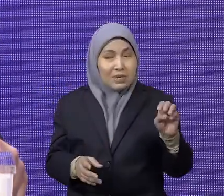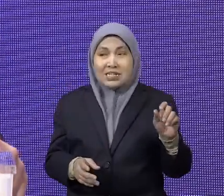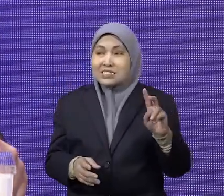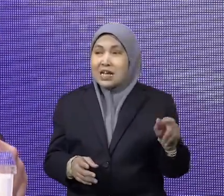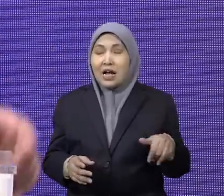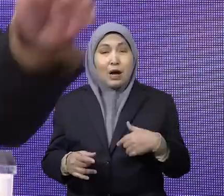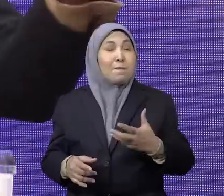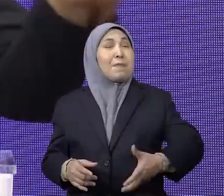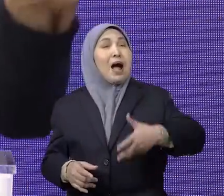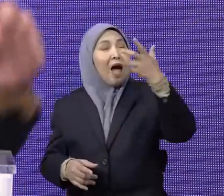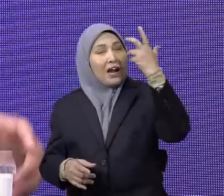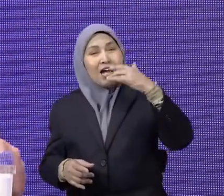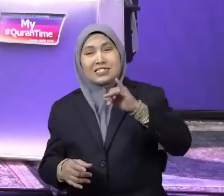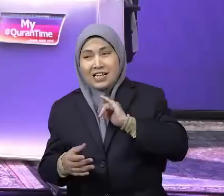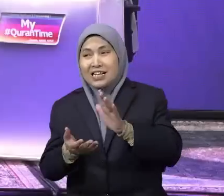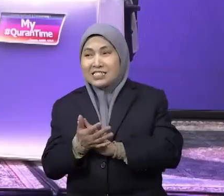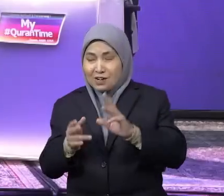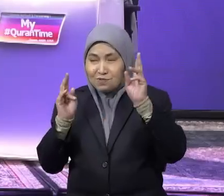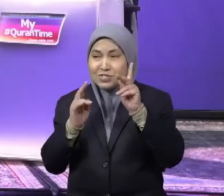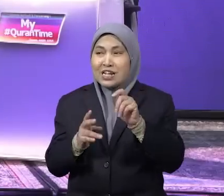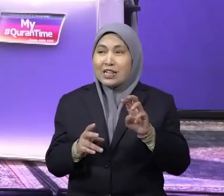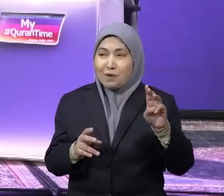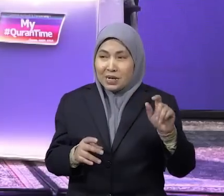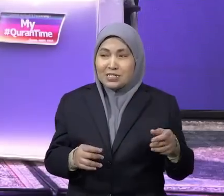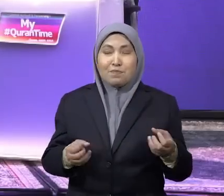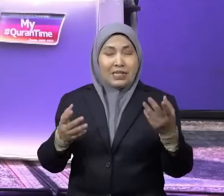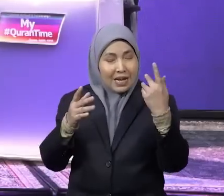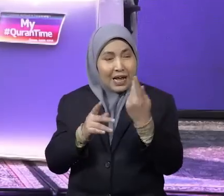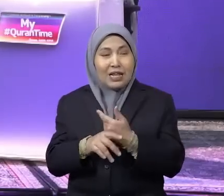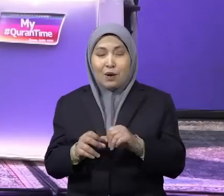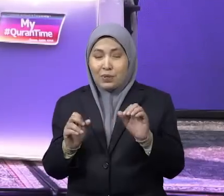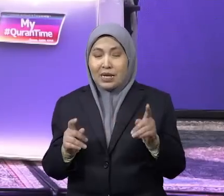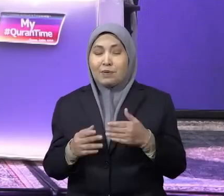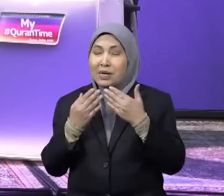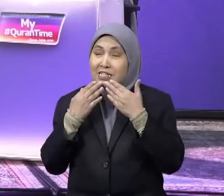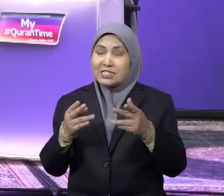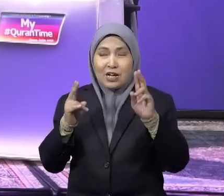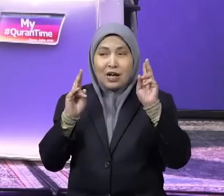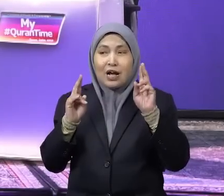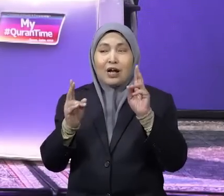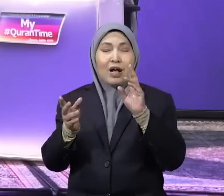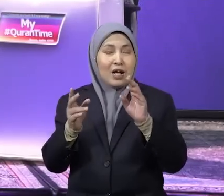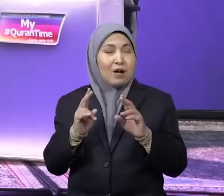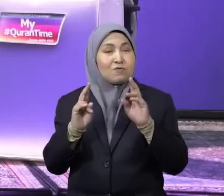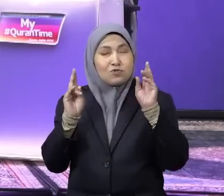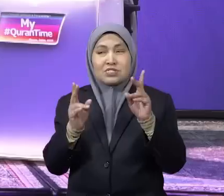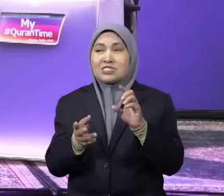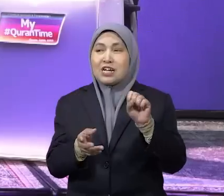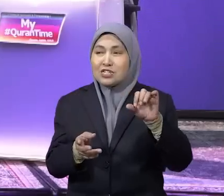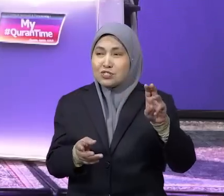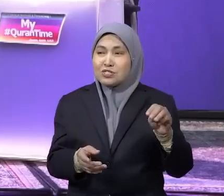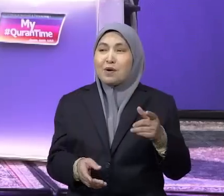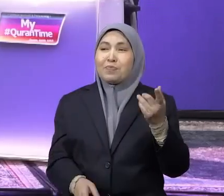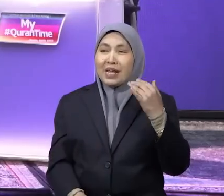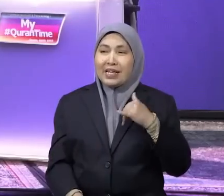nanti orang akan marah saya. Ustaz Tarmizi Abdul Rahman, kita pendengarkan bacaan ayat 45 terlebih dahulu. Silakan. Terima kasih kepada Ustaz Syam. Saya suka